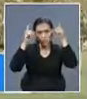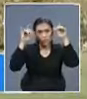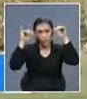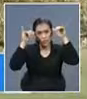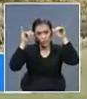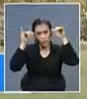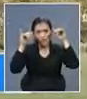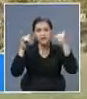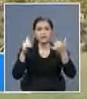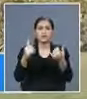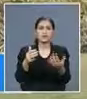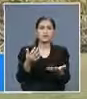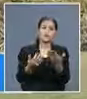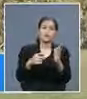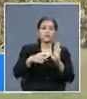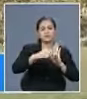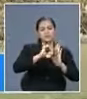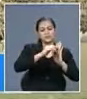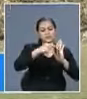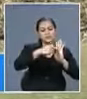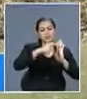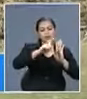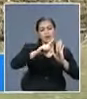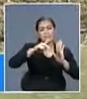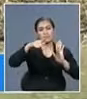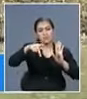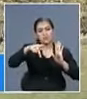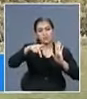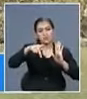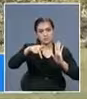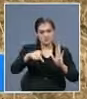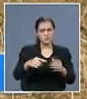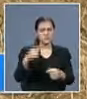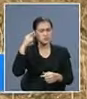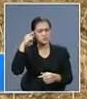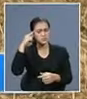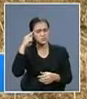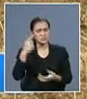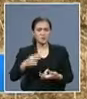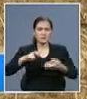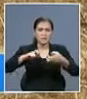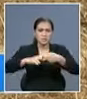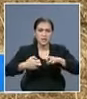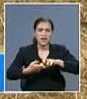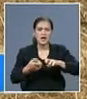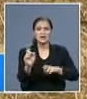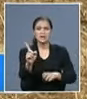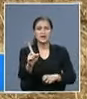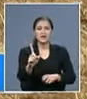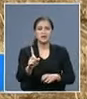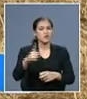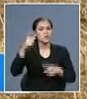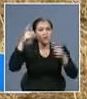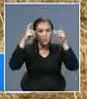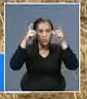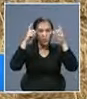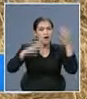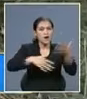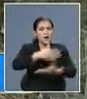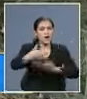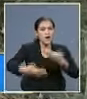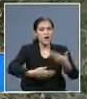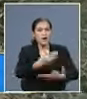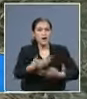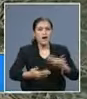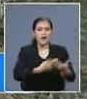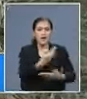ตำบลมะเขือแจ้จังหวัดลำพูนนะครับขณะนี้กำลังเดือดร้อนอย่างหนักเตียเตียมพากันนำวัวออกขายนะครับเฉพาะ 3ตำบลนี้มี